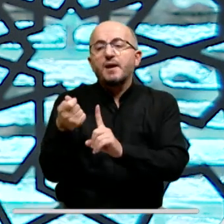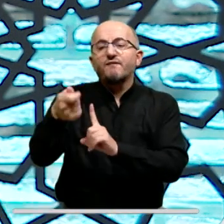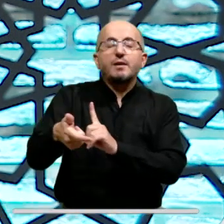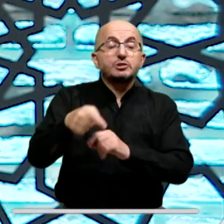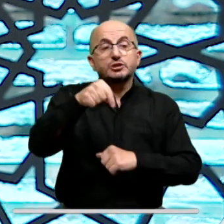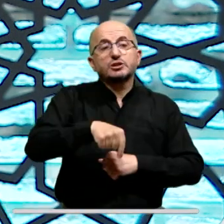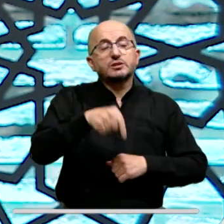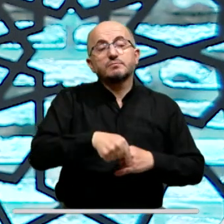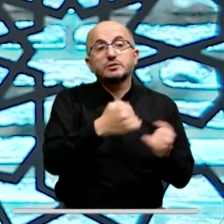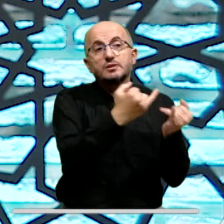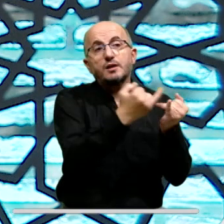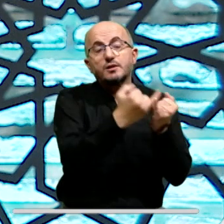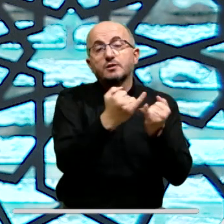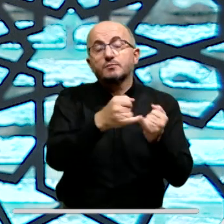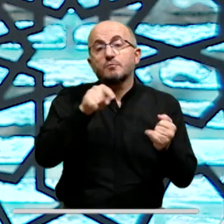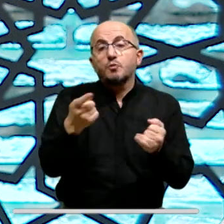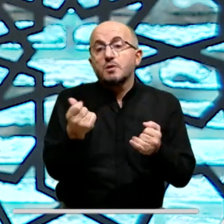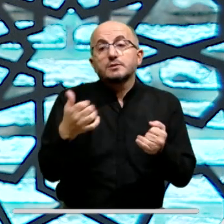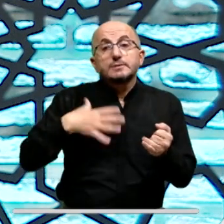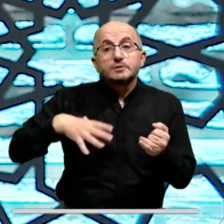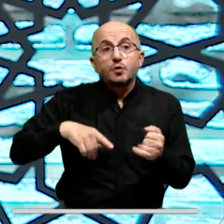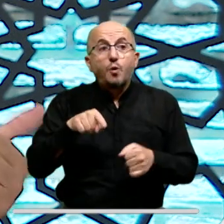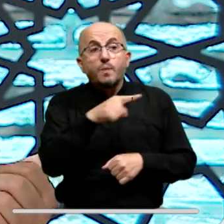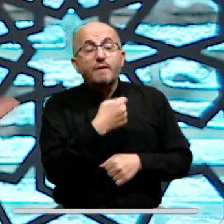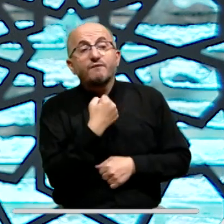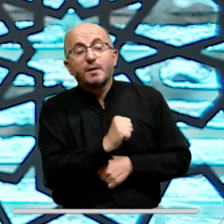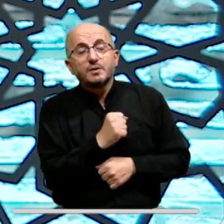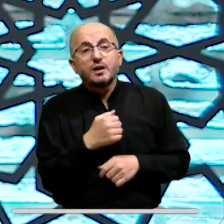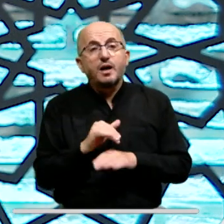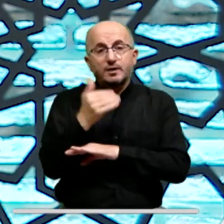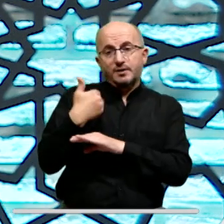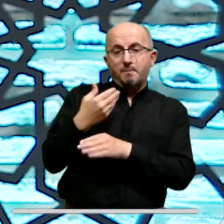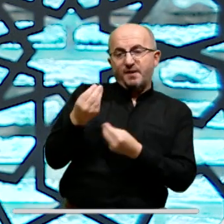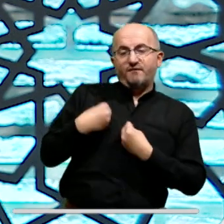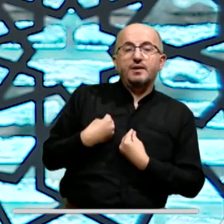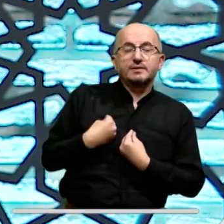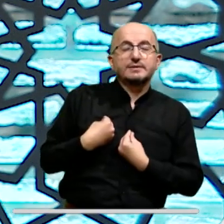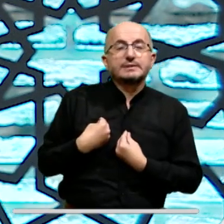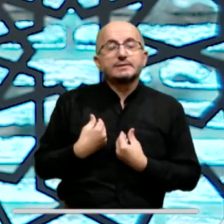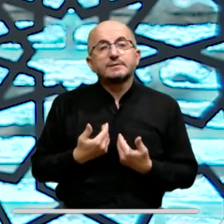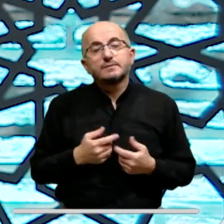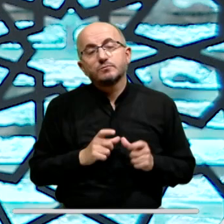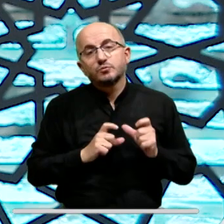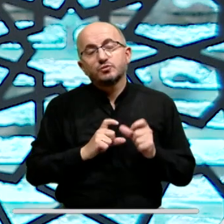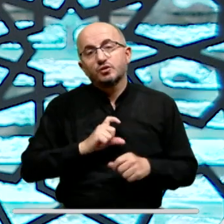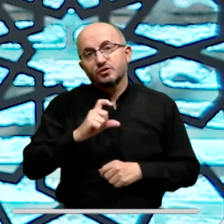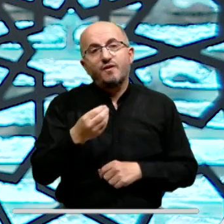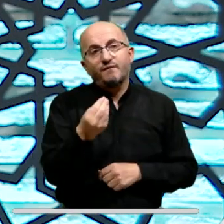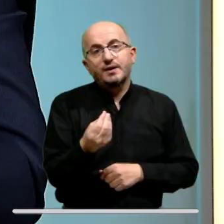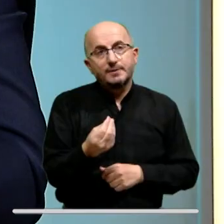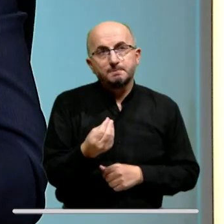Şimdi kardeşlerim de bu paradan istiyorlar. Onlara vermesem çünkü annem hayattayken bana verdi diyor. Yeri gelmişken bunu da